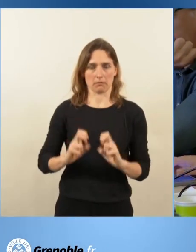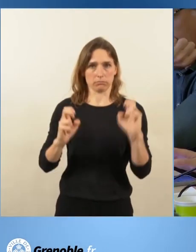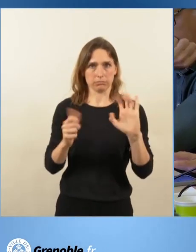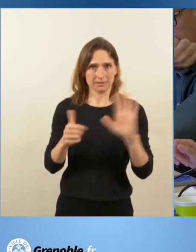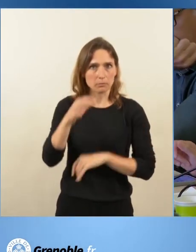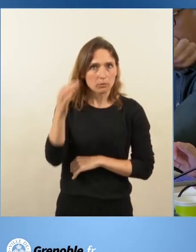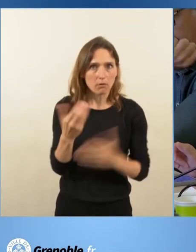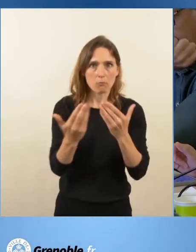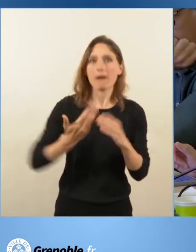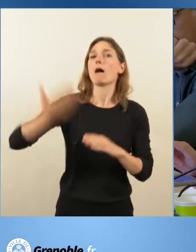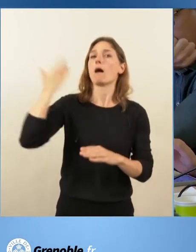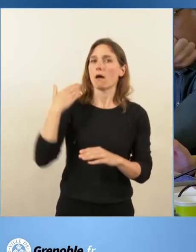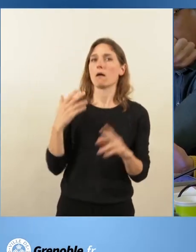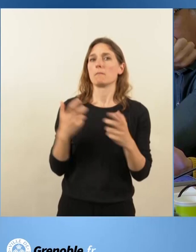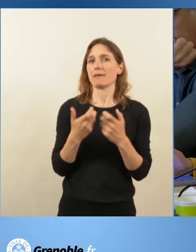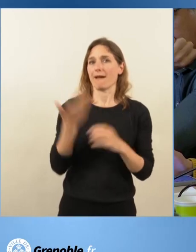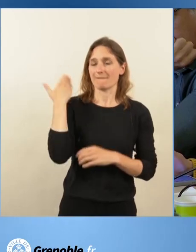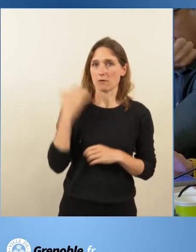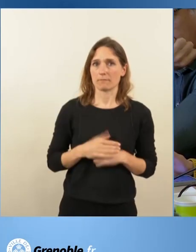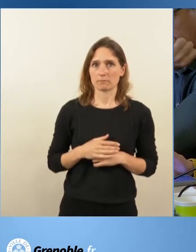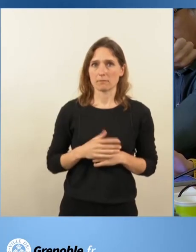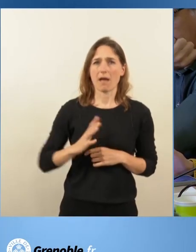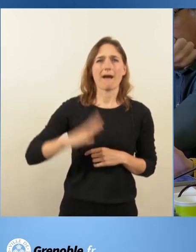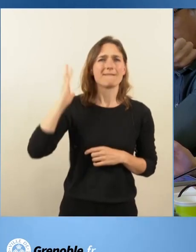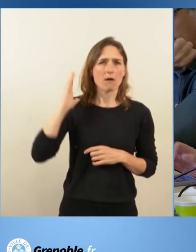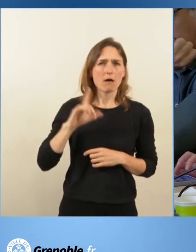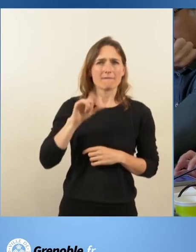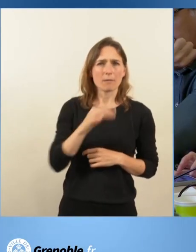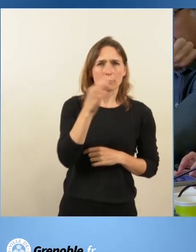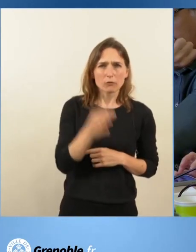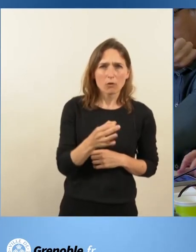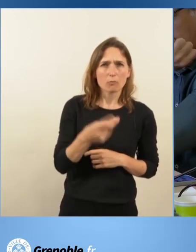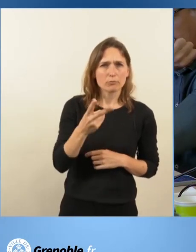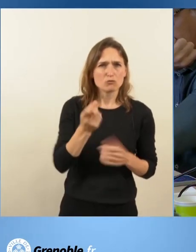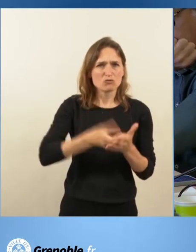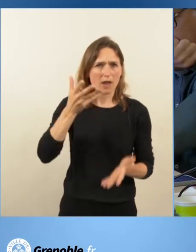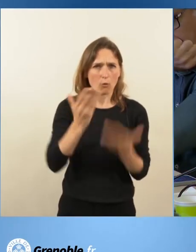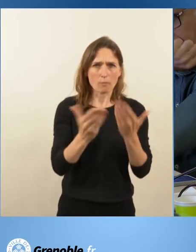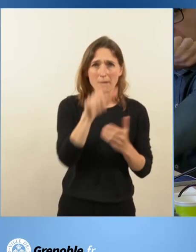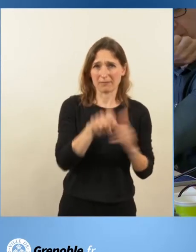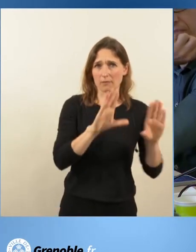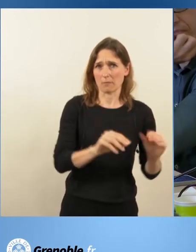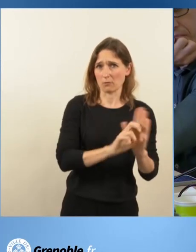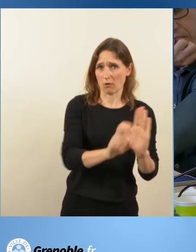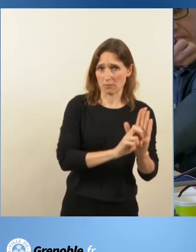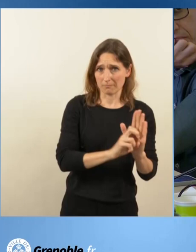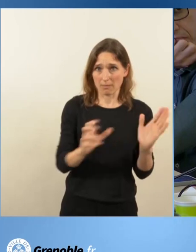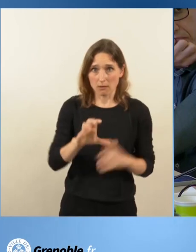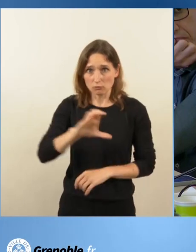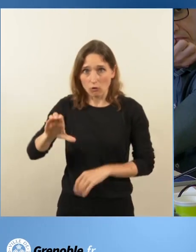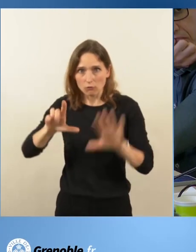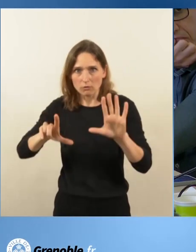il devient 20% pardon il était 20 anciennement 20% plus cher que celui d'un grenoblois il devient désormais 175% plus cher